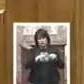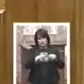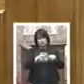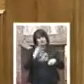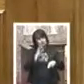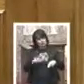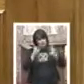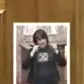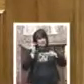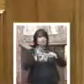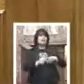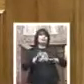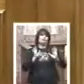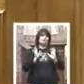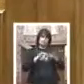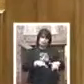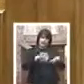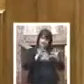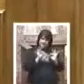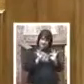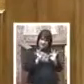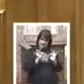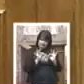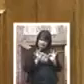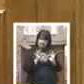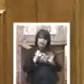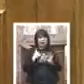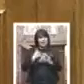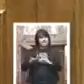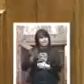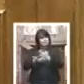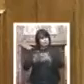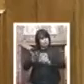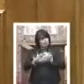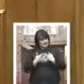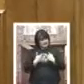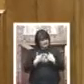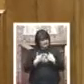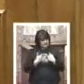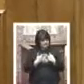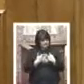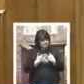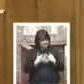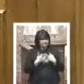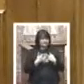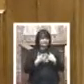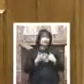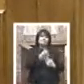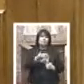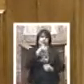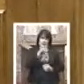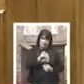και η Νέα Δημοκρατία το καταψηφίζει επί της αρχής, καταθέτοντας όμως προτάσεις και επιχειρήματα. Επιτρέψτε μου μόνο να πω